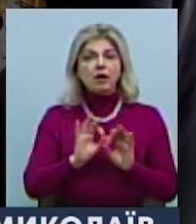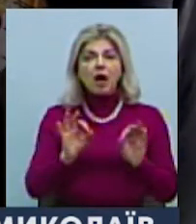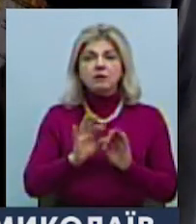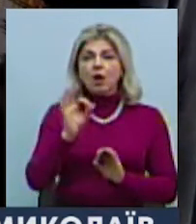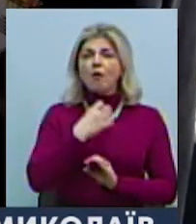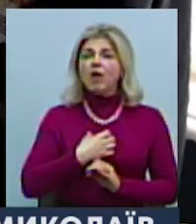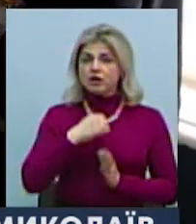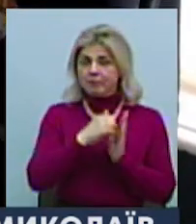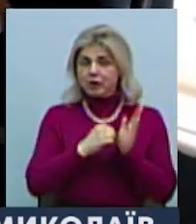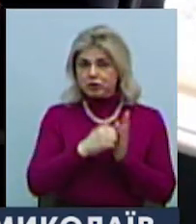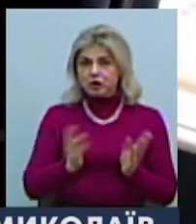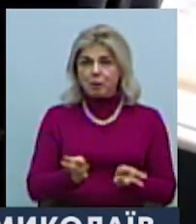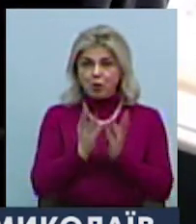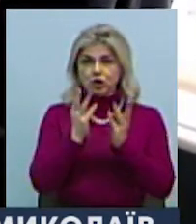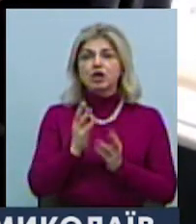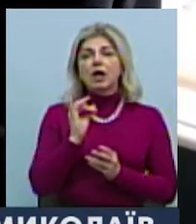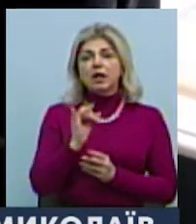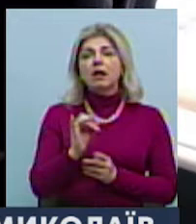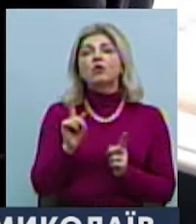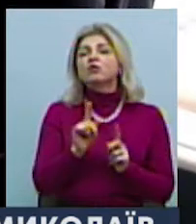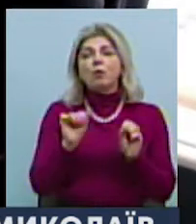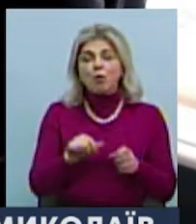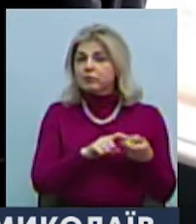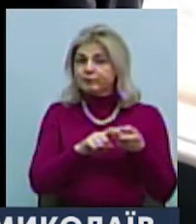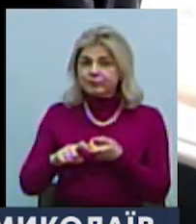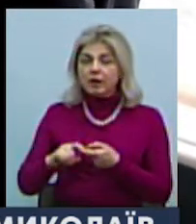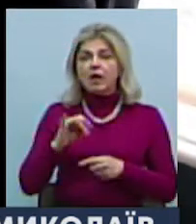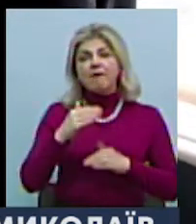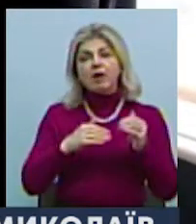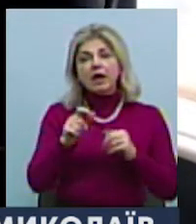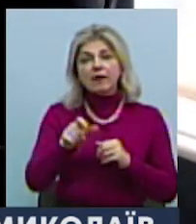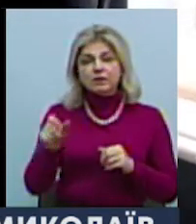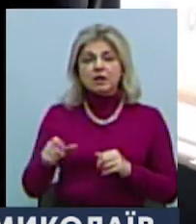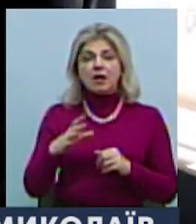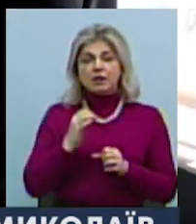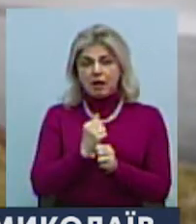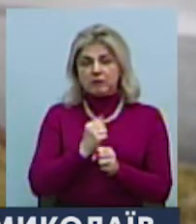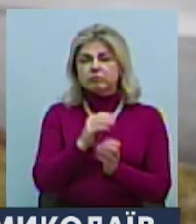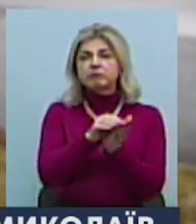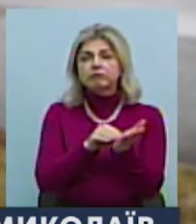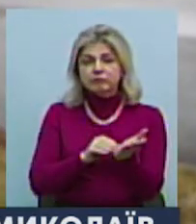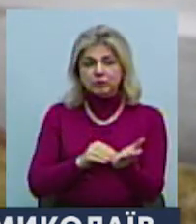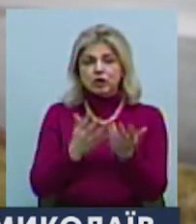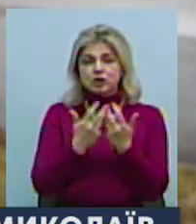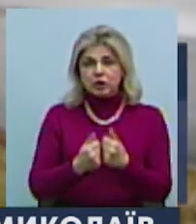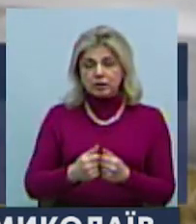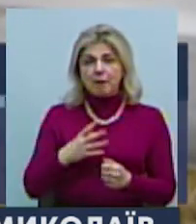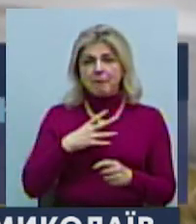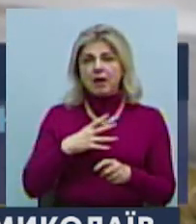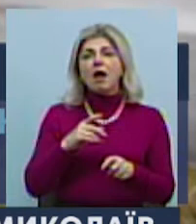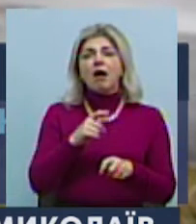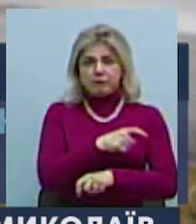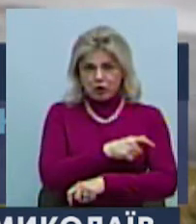зимовий період і наслідки, до яких вони можуть призвести. Також фахівці навели статистичні дані. Було проведено рейдову